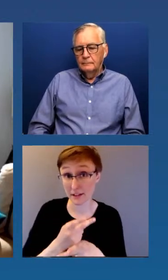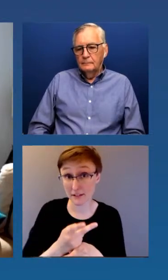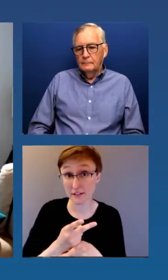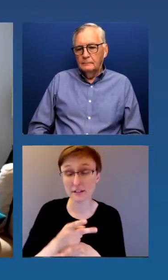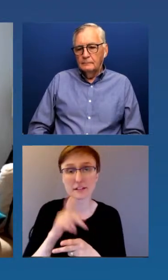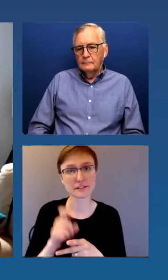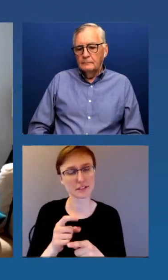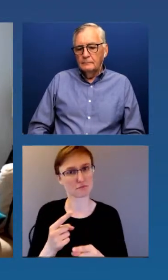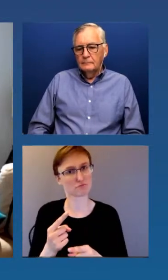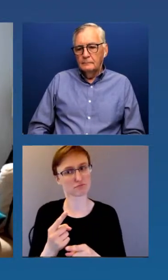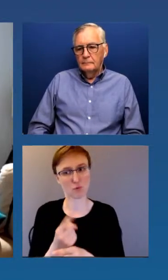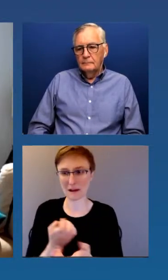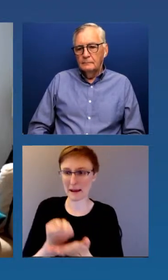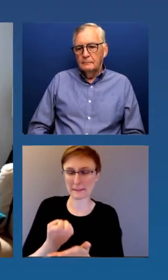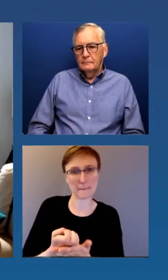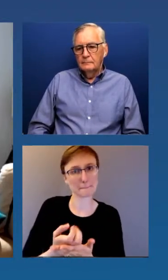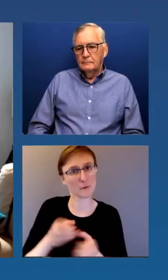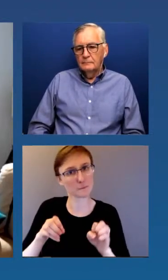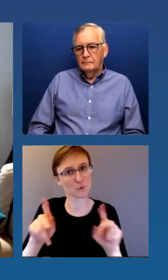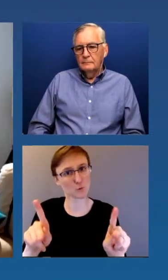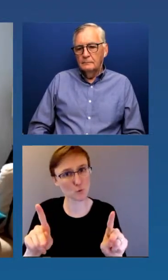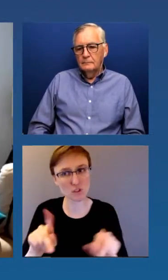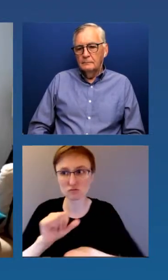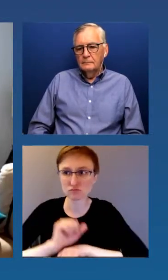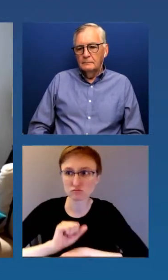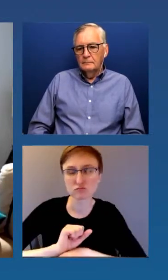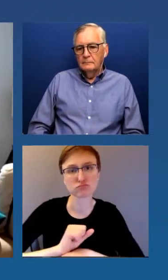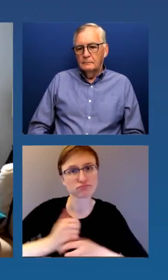opportunities that take people out of the